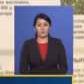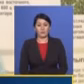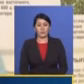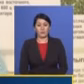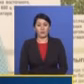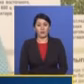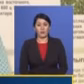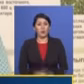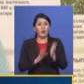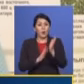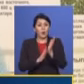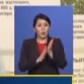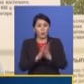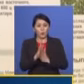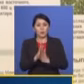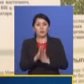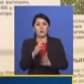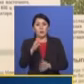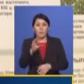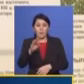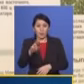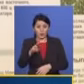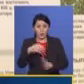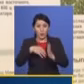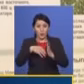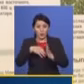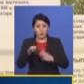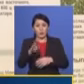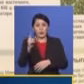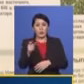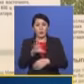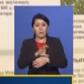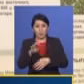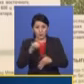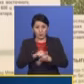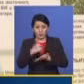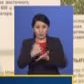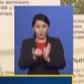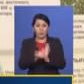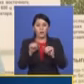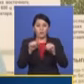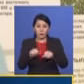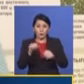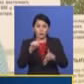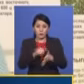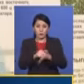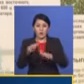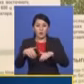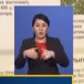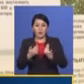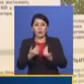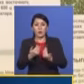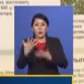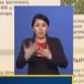использование. Өсімдіктердің жаңа сұрыптары мен малдың жаңа тұқымдарын шығарған азаматтар патент алуға құқылы. Бұл құжат берілгеннен кейін